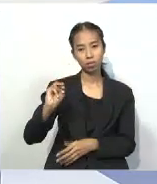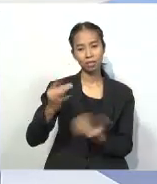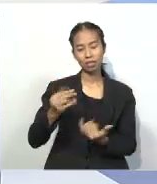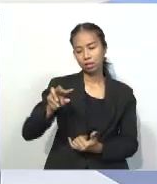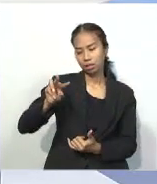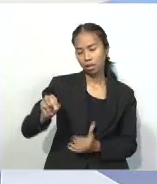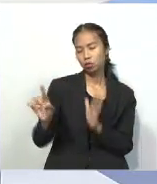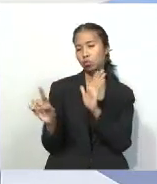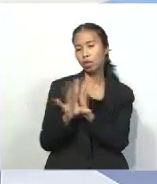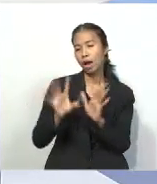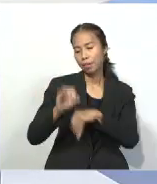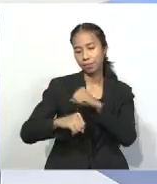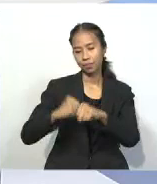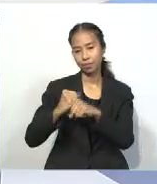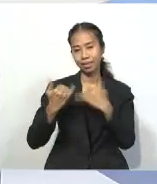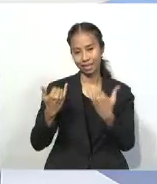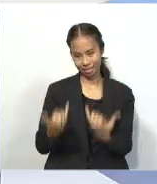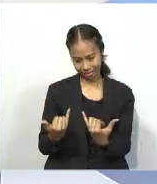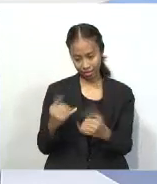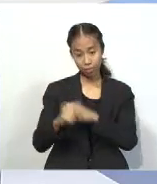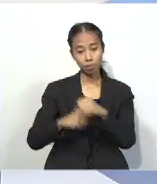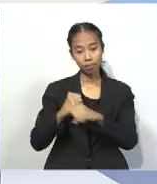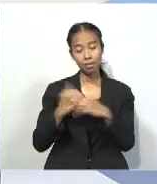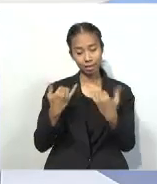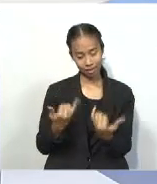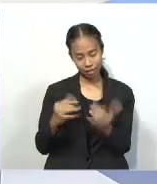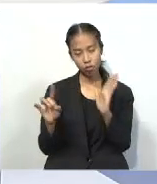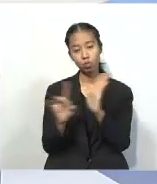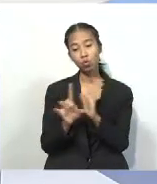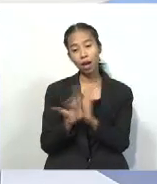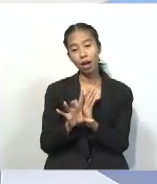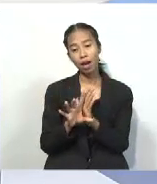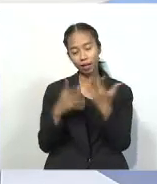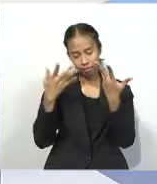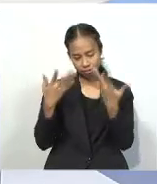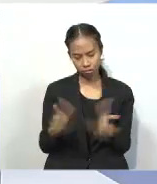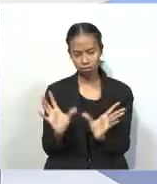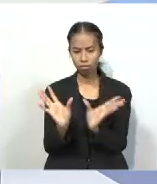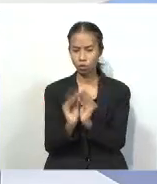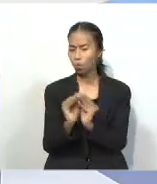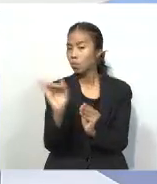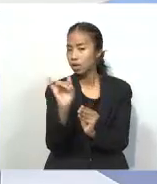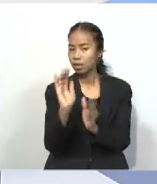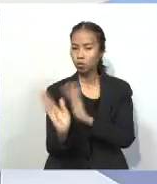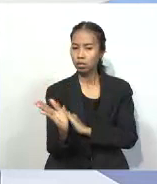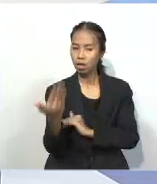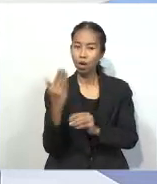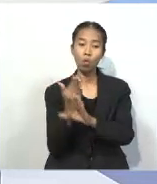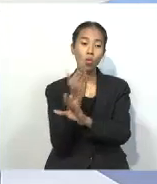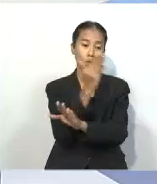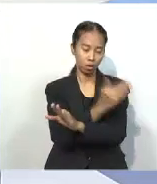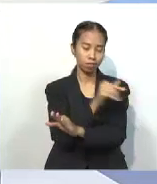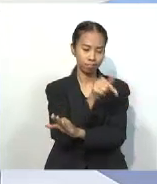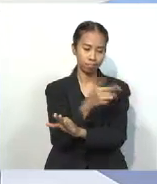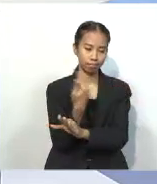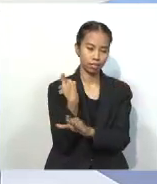ของปีแล้ว ของปีนะ ของปีแล้วนะของปีนะคะแต่ว่าก่อนที่จะมีการประชุมคณะรัฐมนตรีในช่วงเช้าเนี่ยแน่นอนนะ